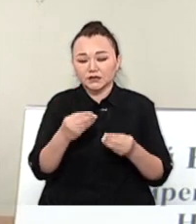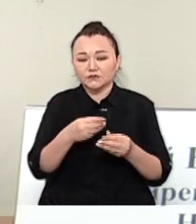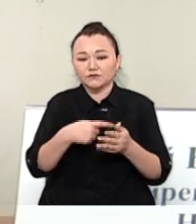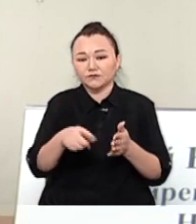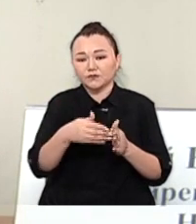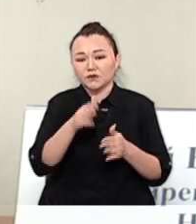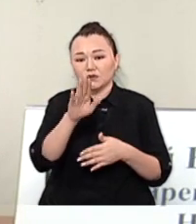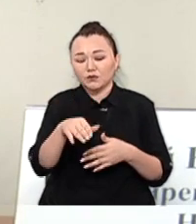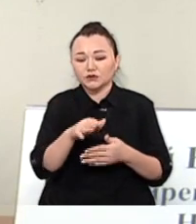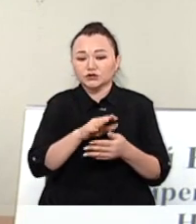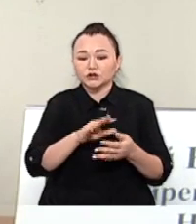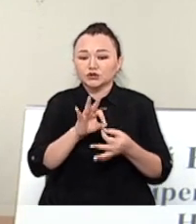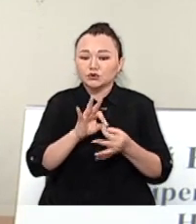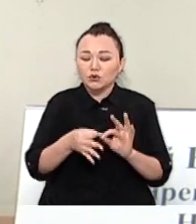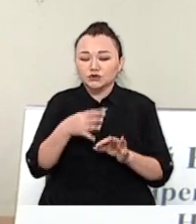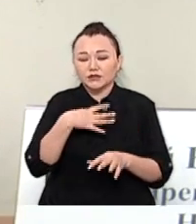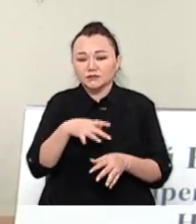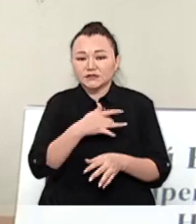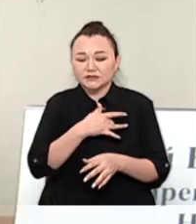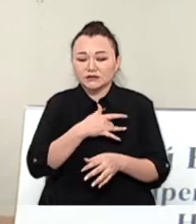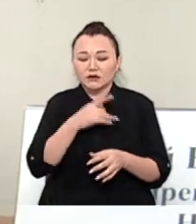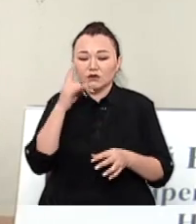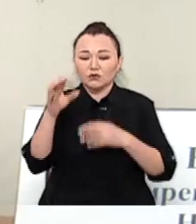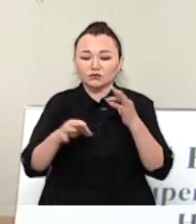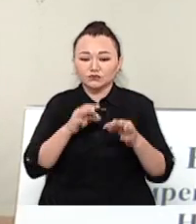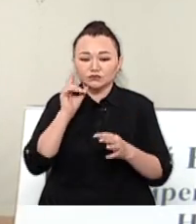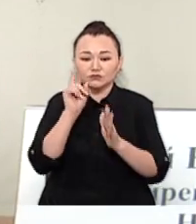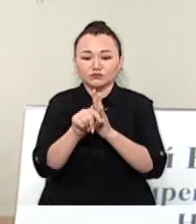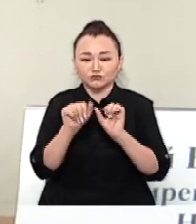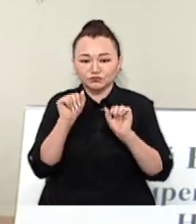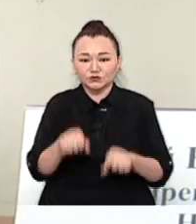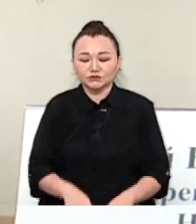ойлаймын. Ешқандай қиындығы жоқ, бұл жүрекпен ғарышқа шығуға болатын секілді.